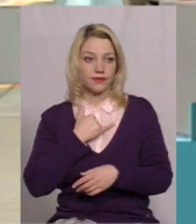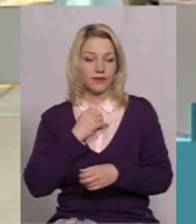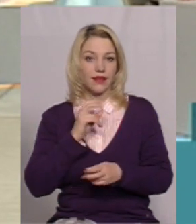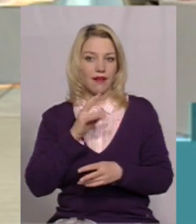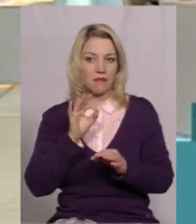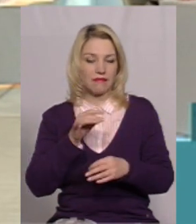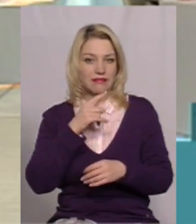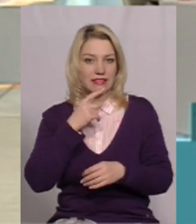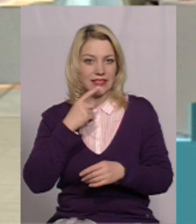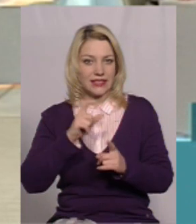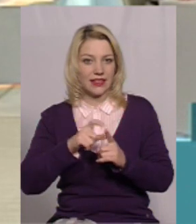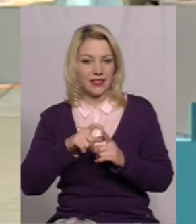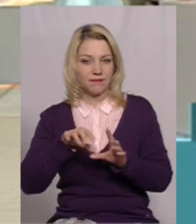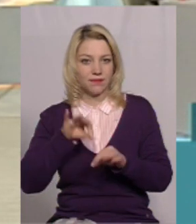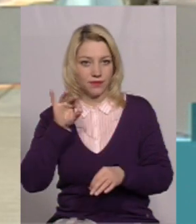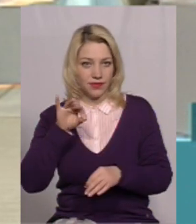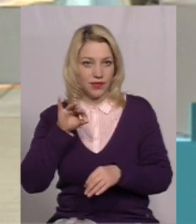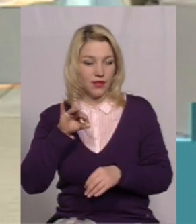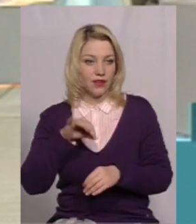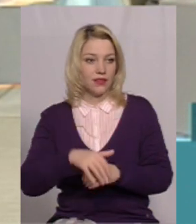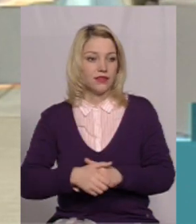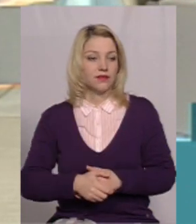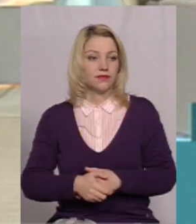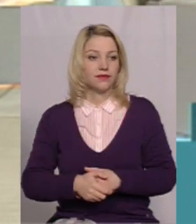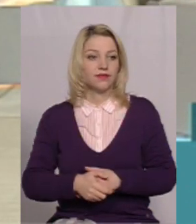як це називається?